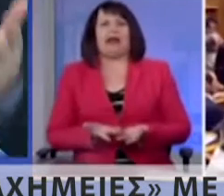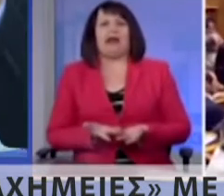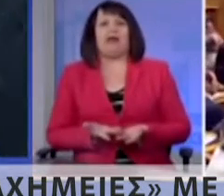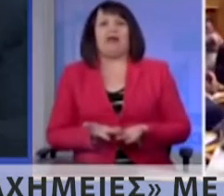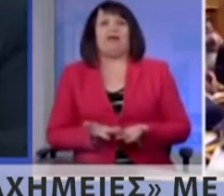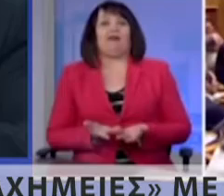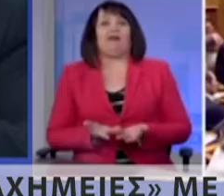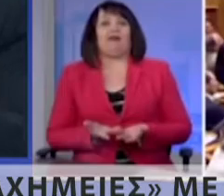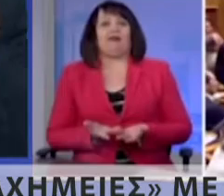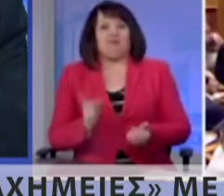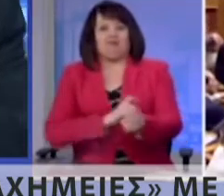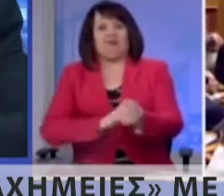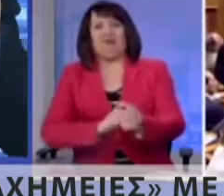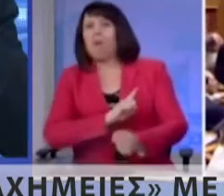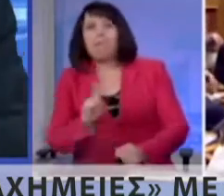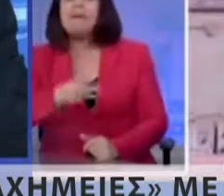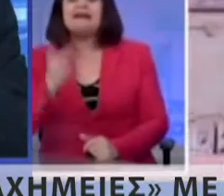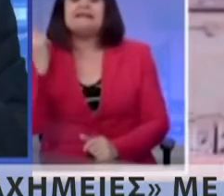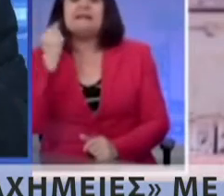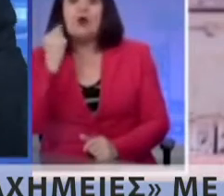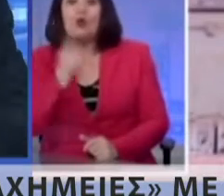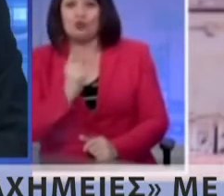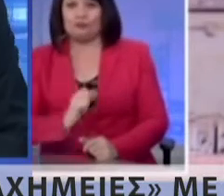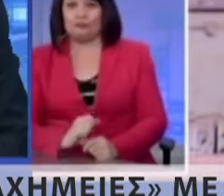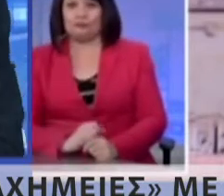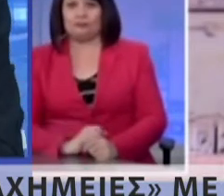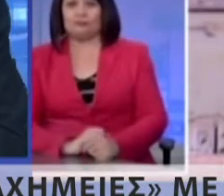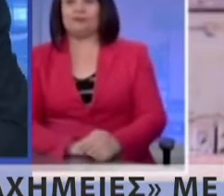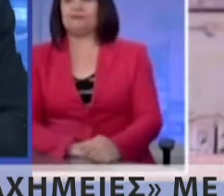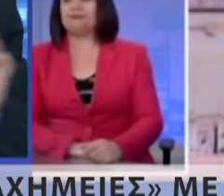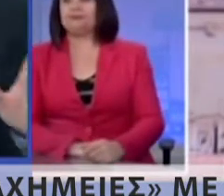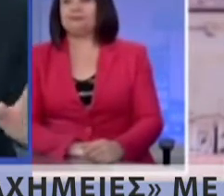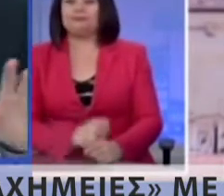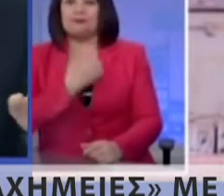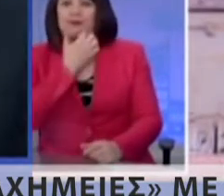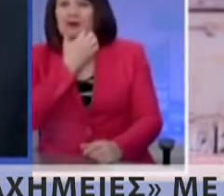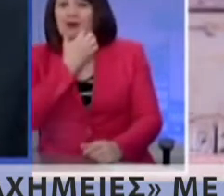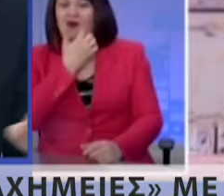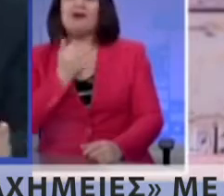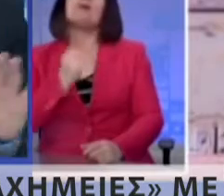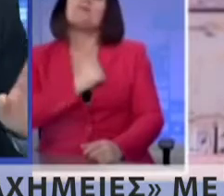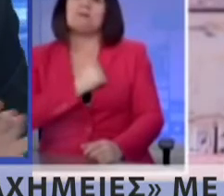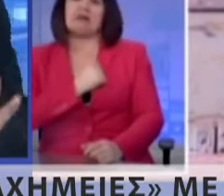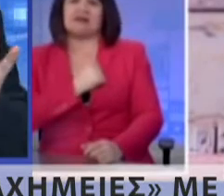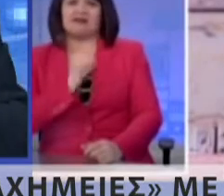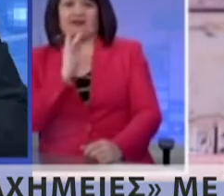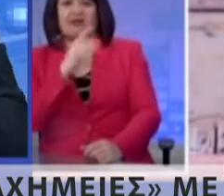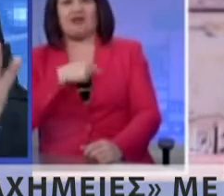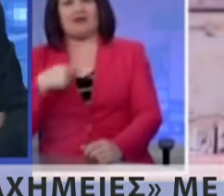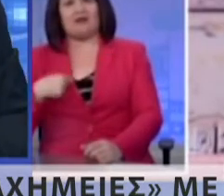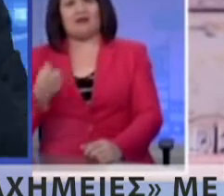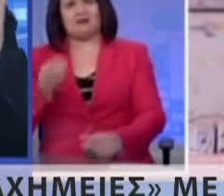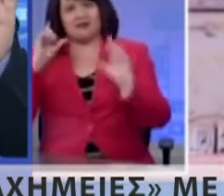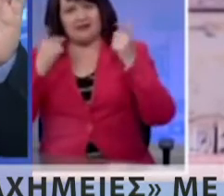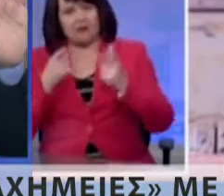να μείνει και άλλο, ξεφτιλίζοντας ακόμη περισσότερο τον κύριο Παπαχριστόπουλο. Όποιος θεωρεί ότι είμαι υπερβολικός, είναι δικαίωμά του να το κάνει. Εγώ